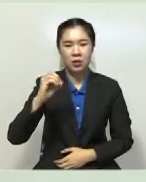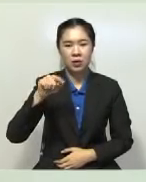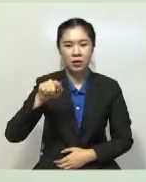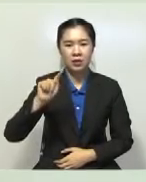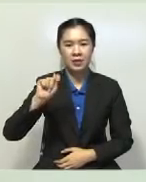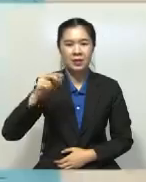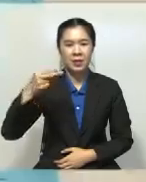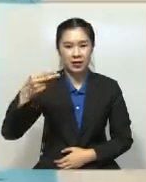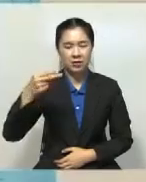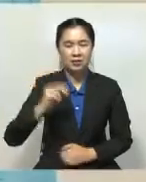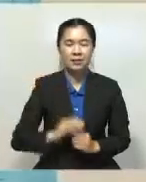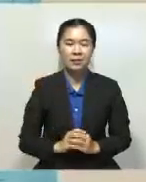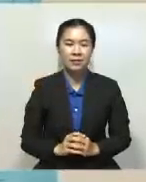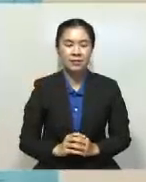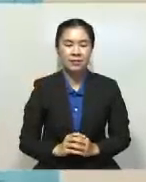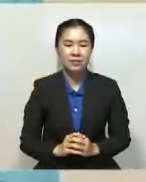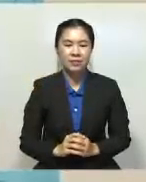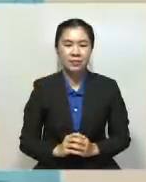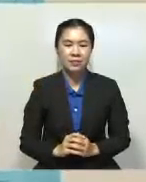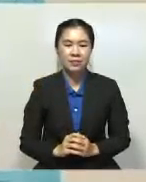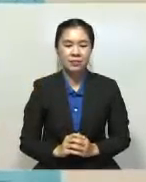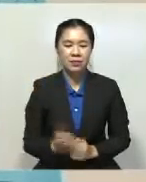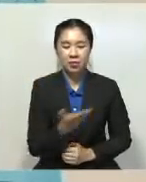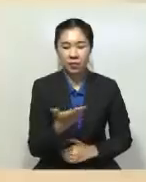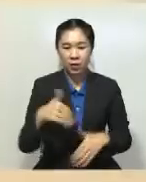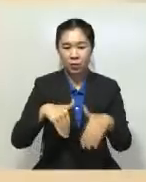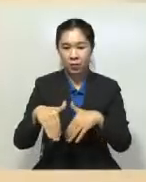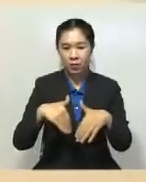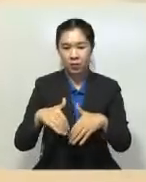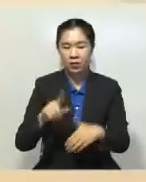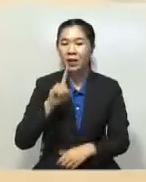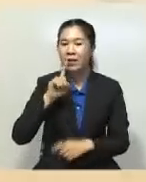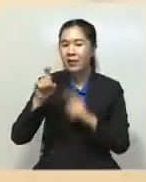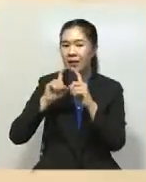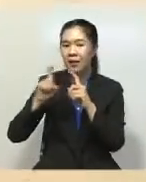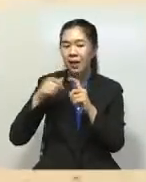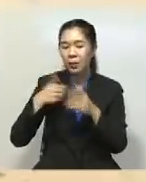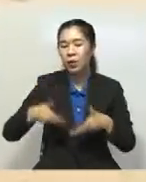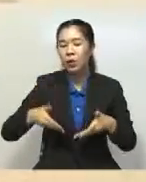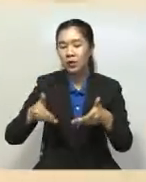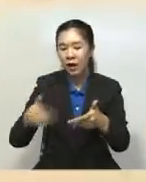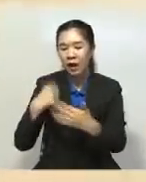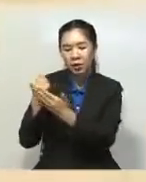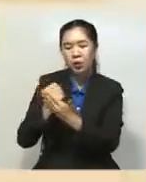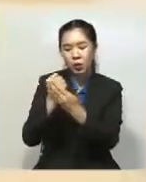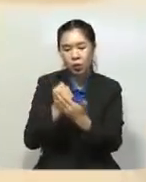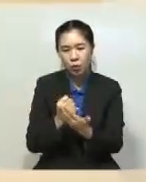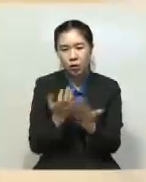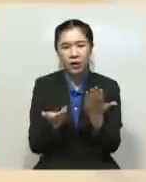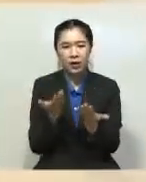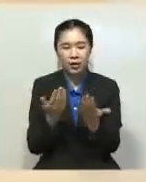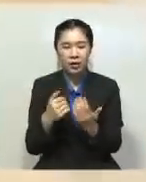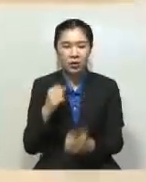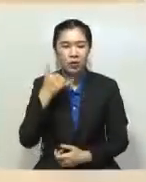www.doh.go.th นะครับ ทางนี้นะครับหากประชาชนต้องการสอบถามสภาพเส้นทางหรือต้องการความช่วยเหลือนะครับสามารถแจ้งได้